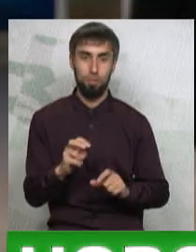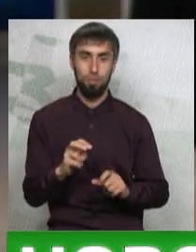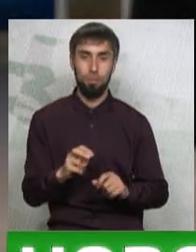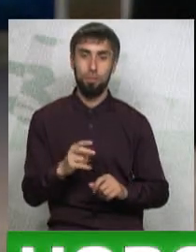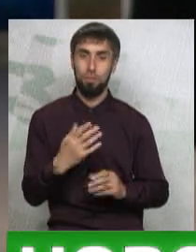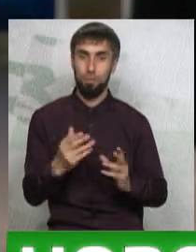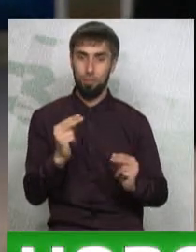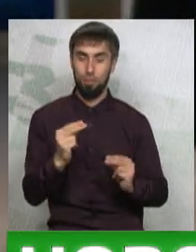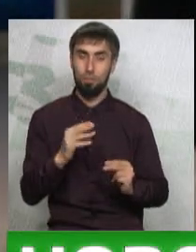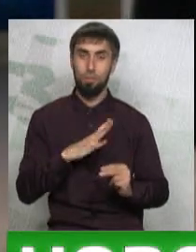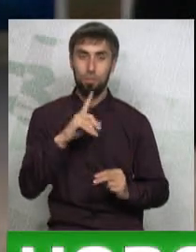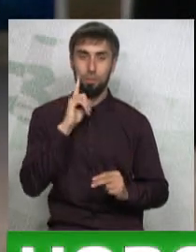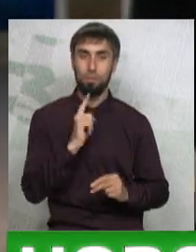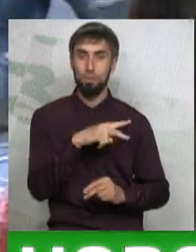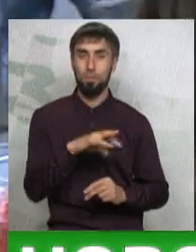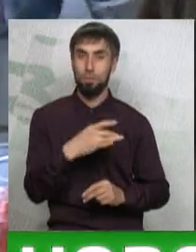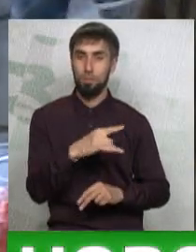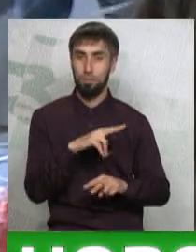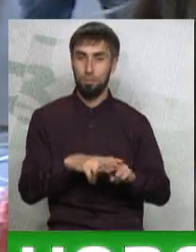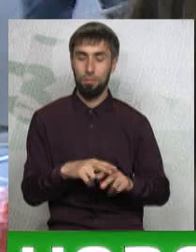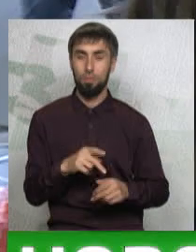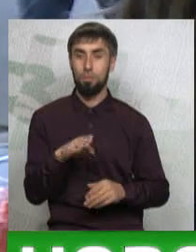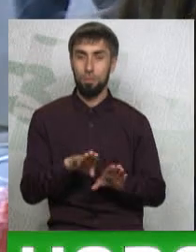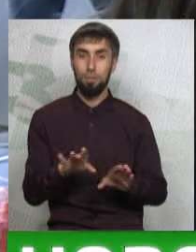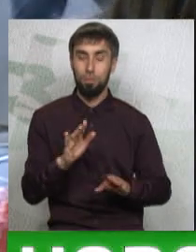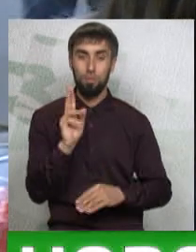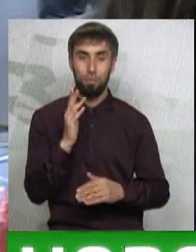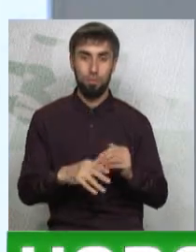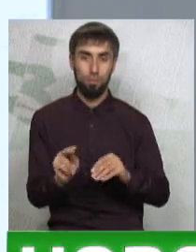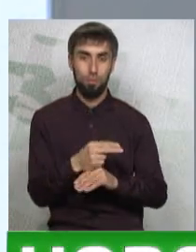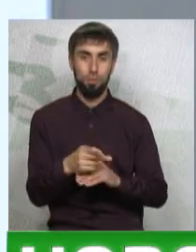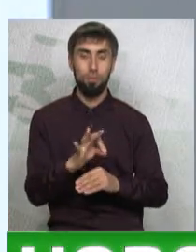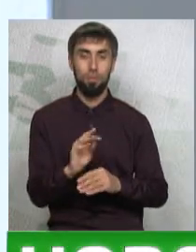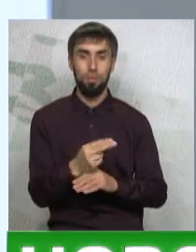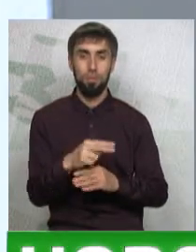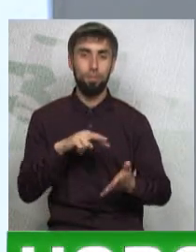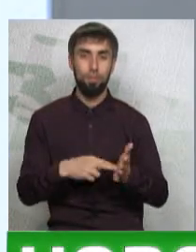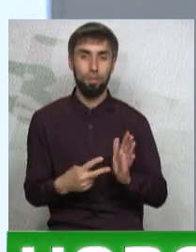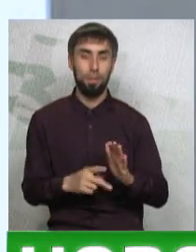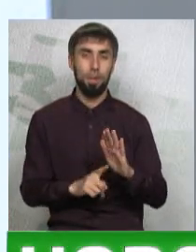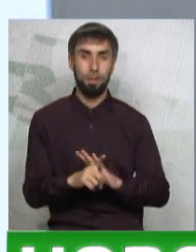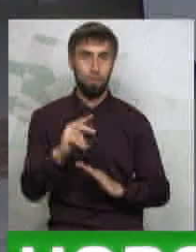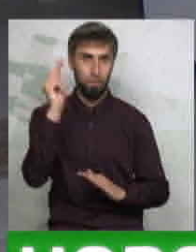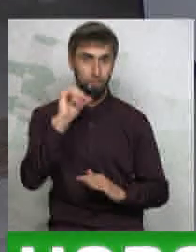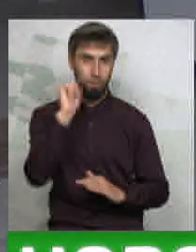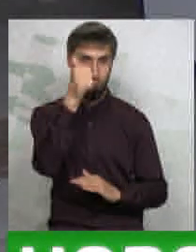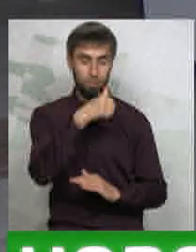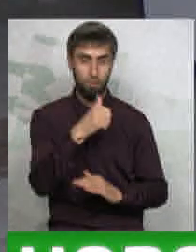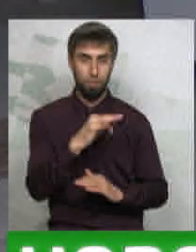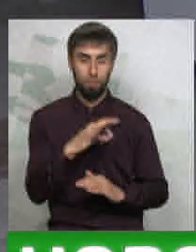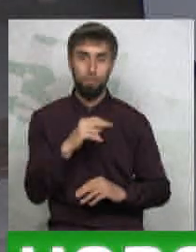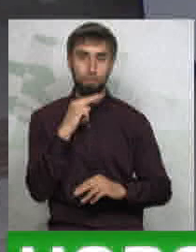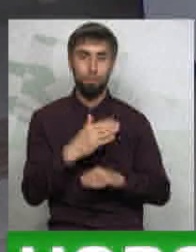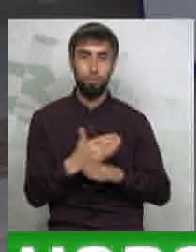Если честно, было намного удобнее ездить в лицей. Так и будет. Завершить работу по реконструкции планируют к началу учебного года. Особое